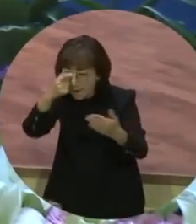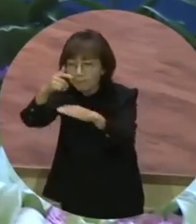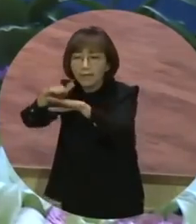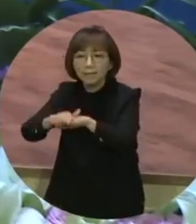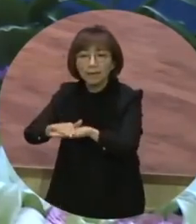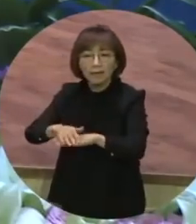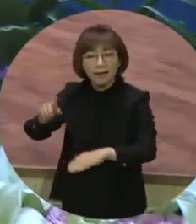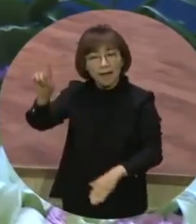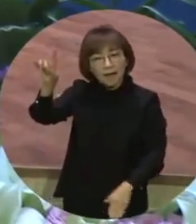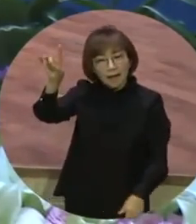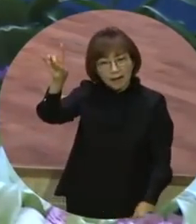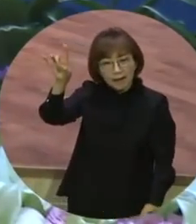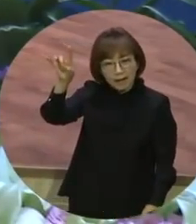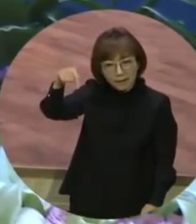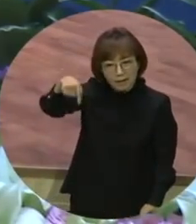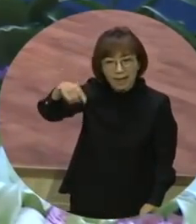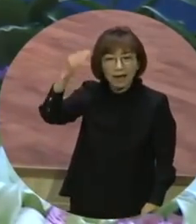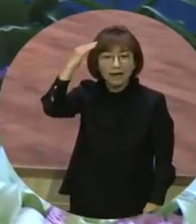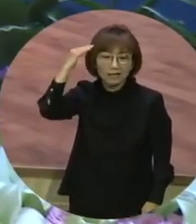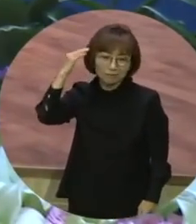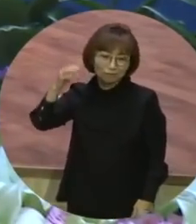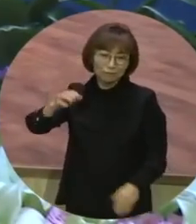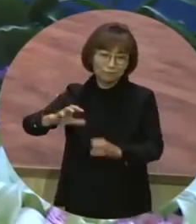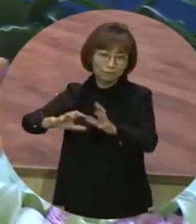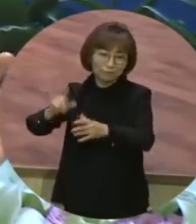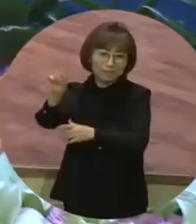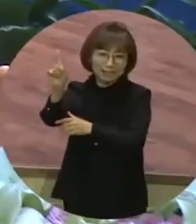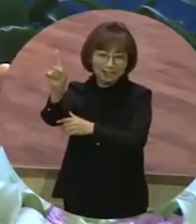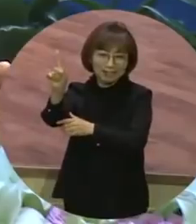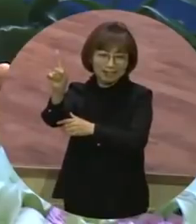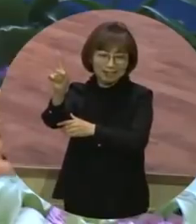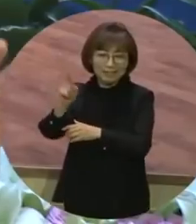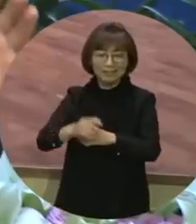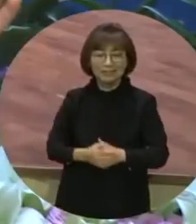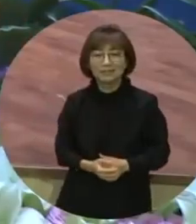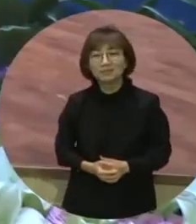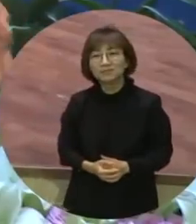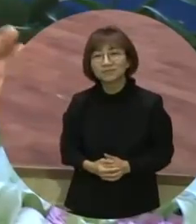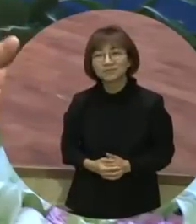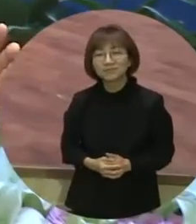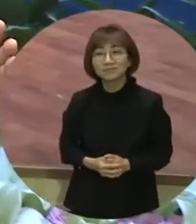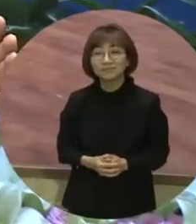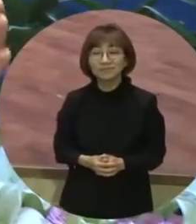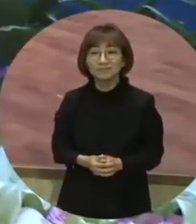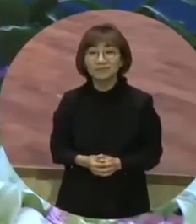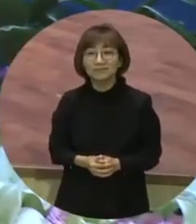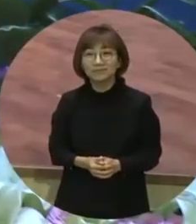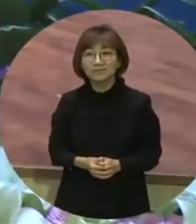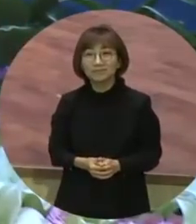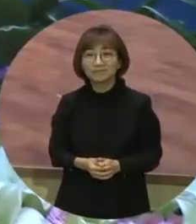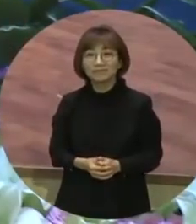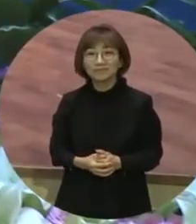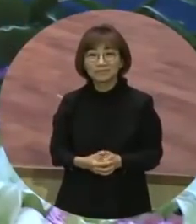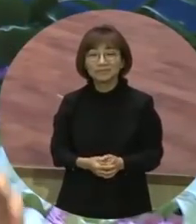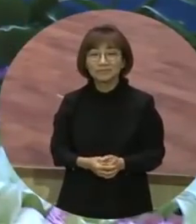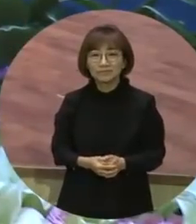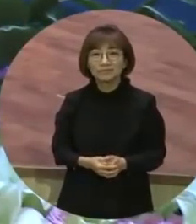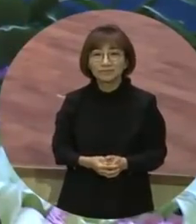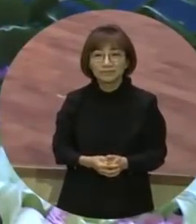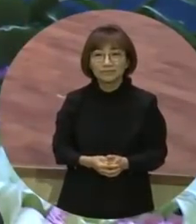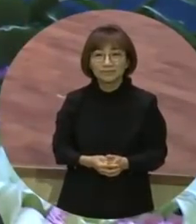미국에 몇 군데 있어요. 몇 군데 있지만은 일반 거의 없어요. 한국은 거의 다 그래도 하나님